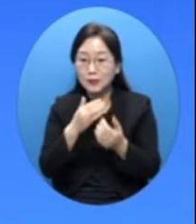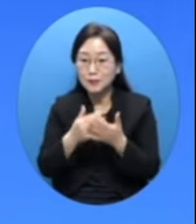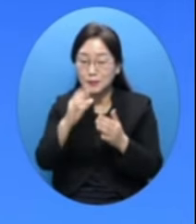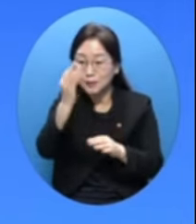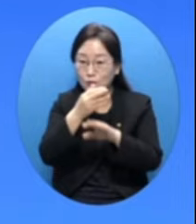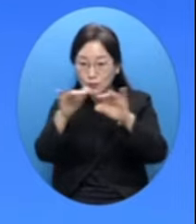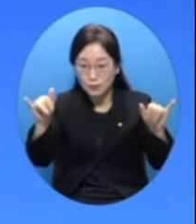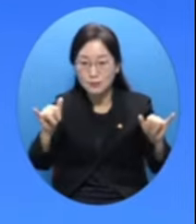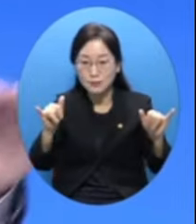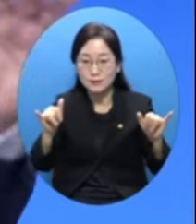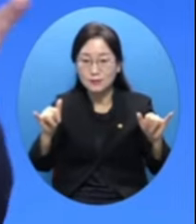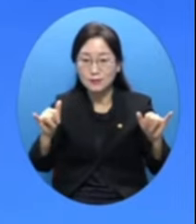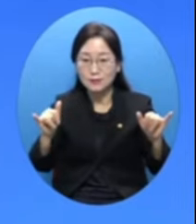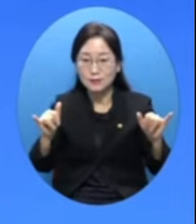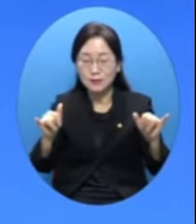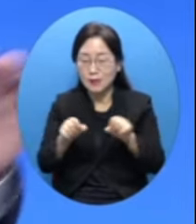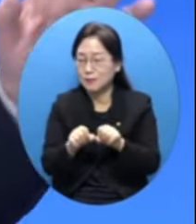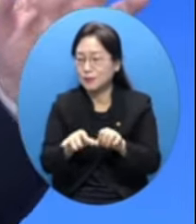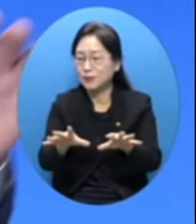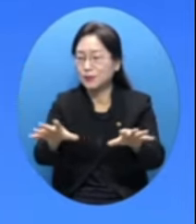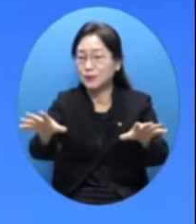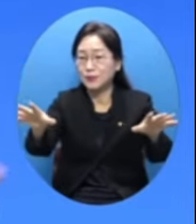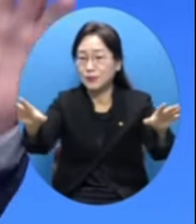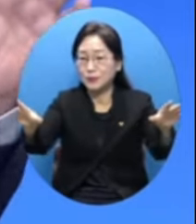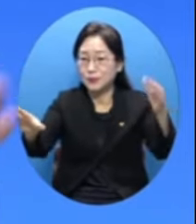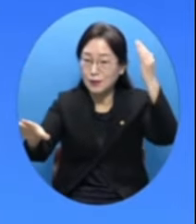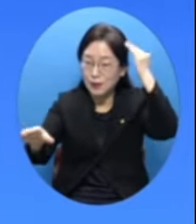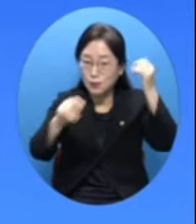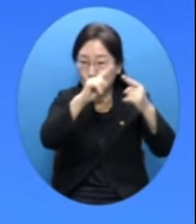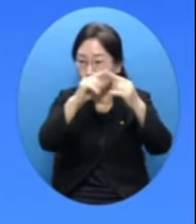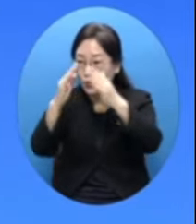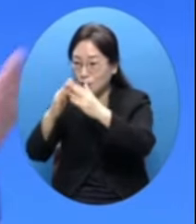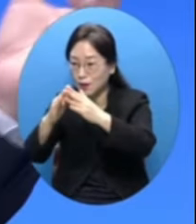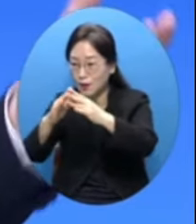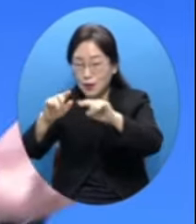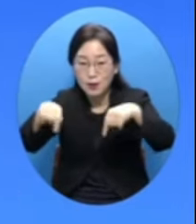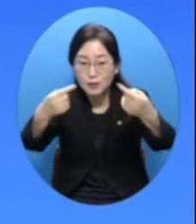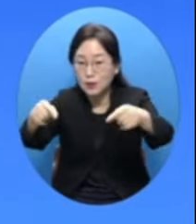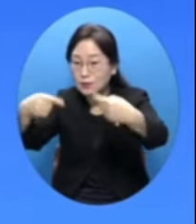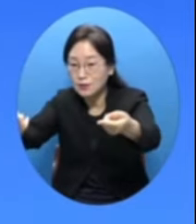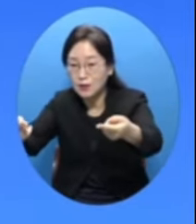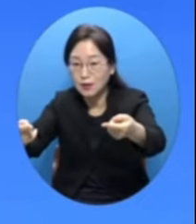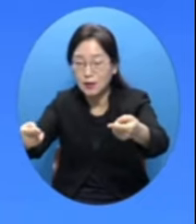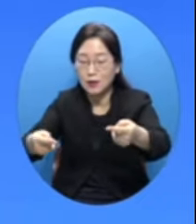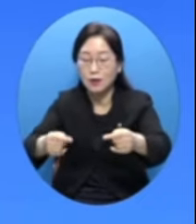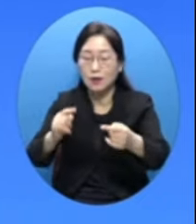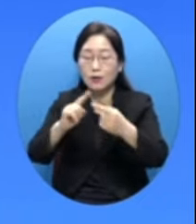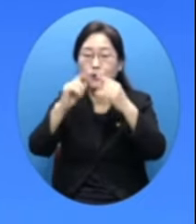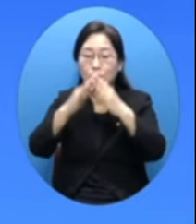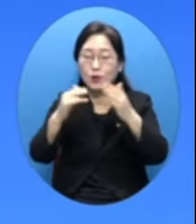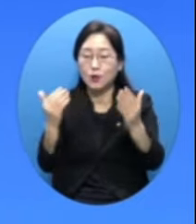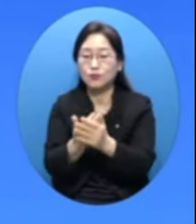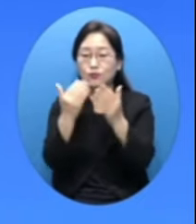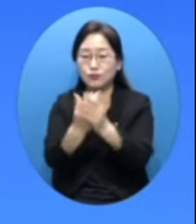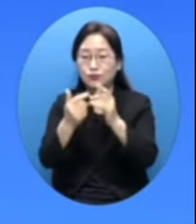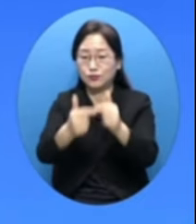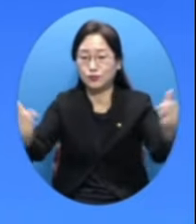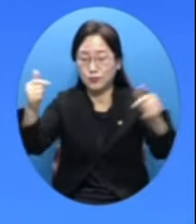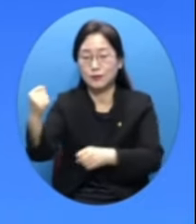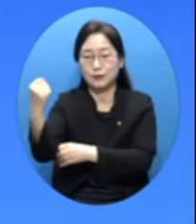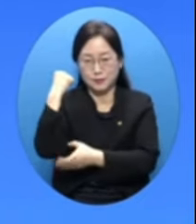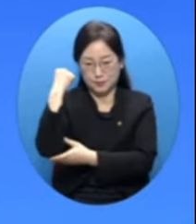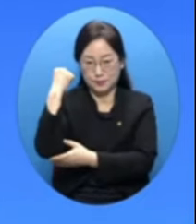성도들이 흩어져 한국 모든 교회 속에 들어가 모든 교회를 부흥시키는 그 부흥의 원동력이